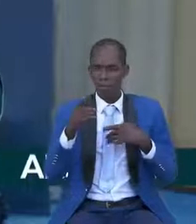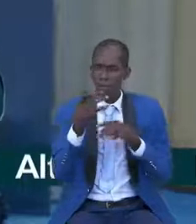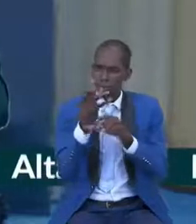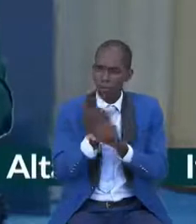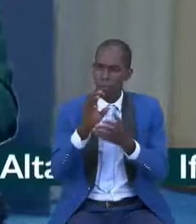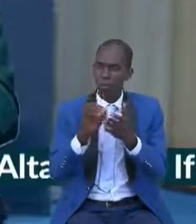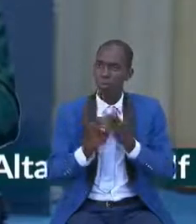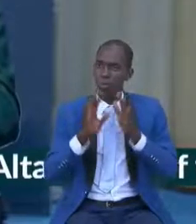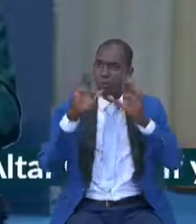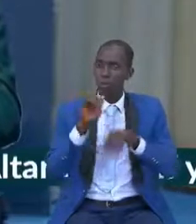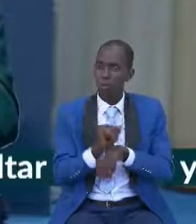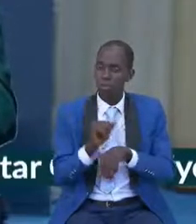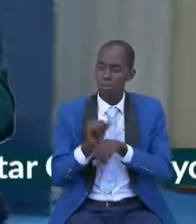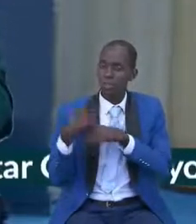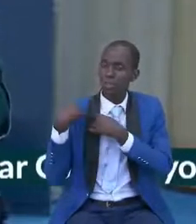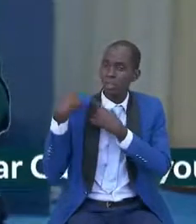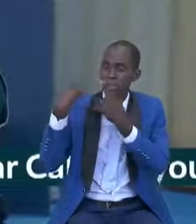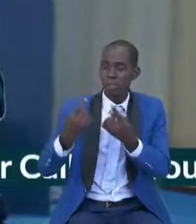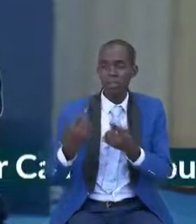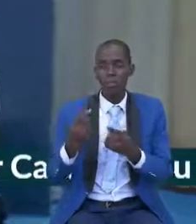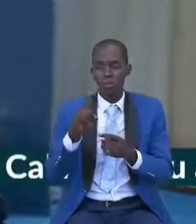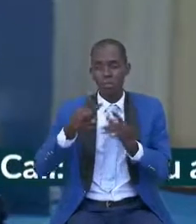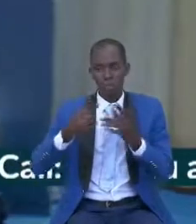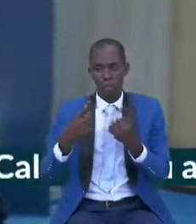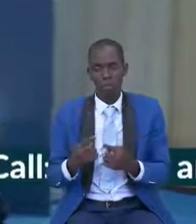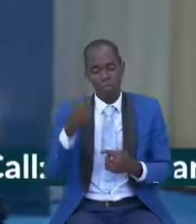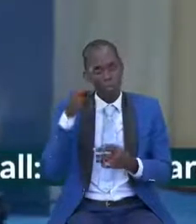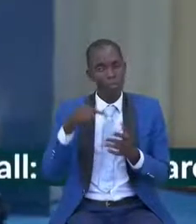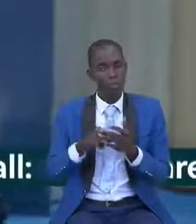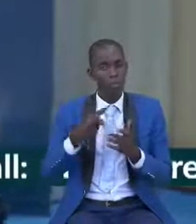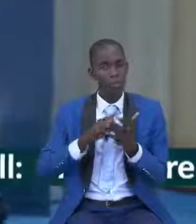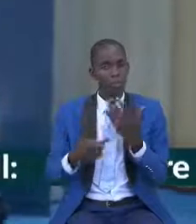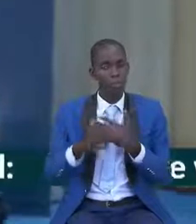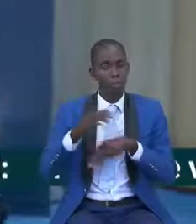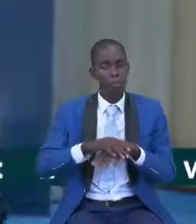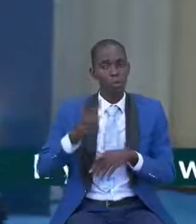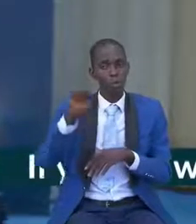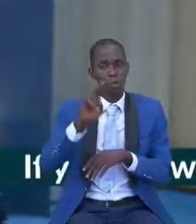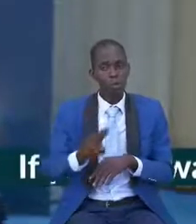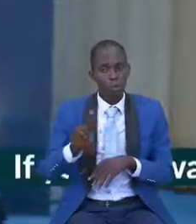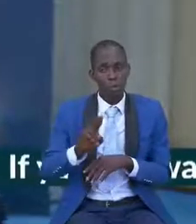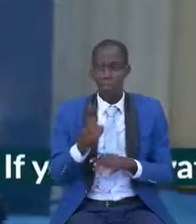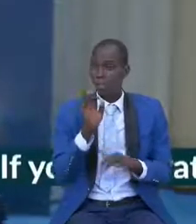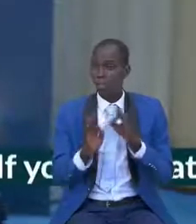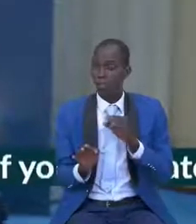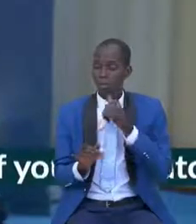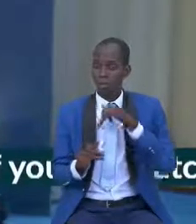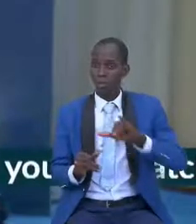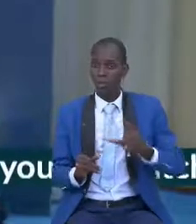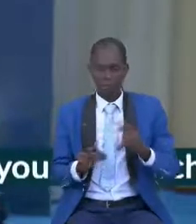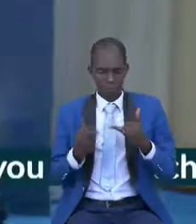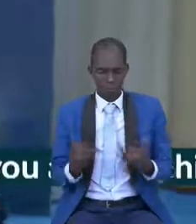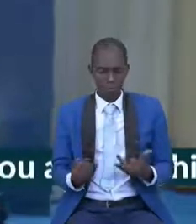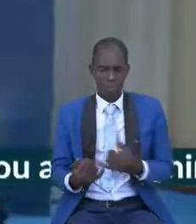promesses. Croyez en sa puissance. Croyez aussi en la prière de son serviteur. Quand vous préparez